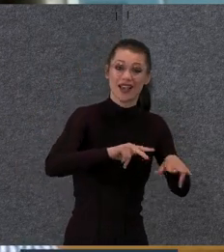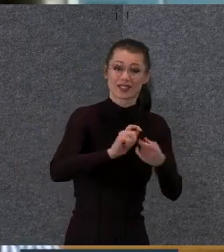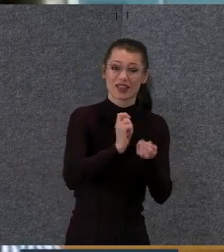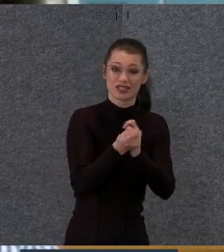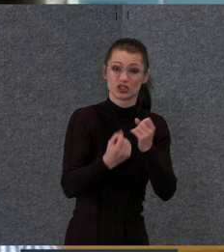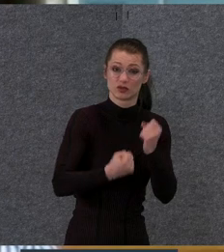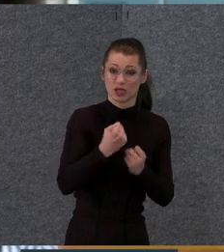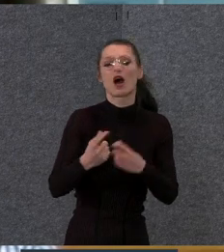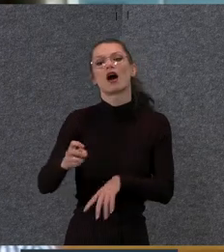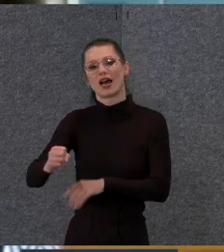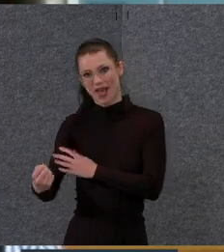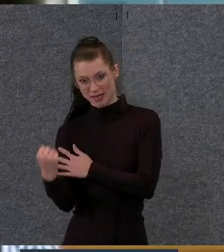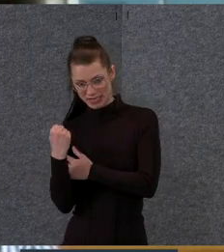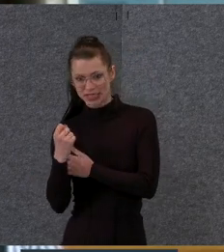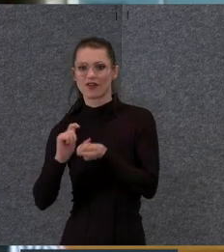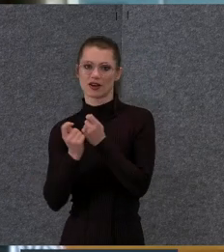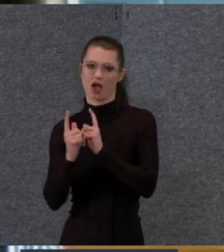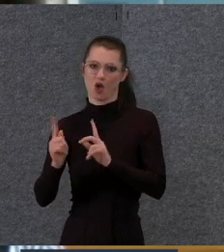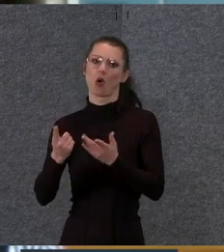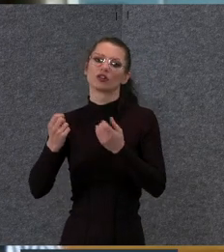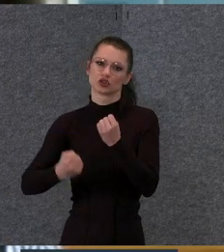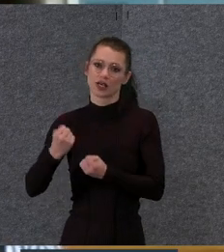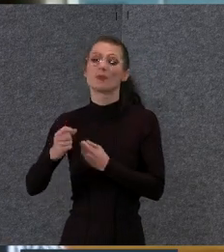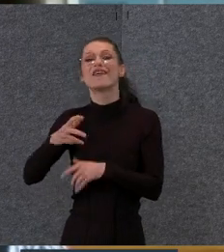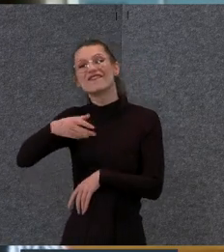auch schwieriger, auch wenn sehr nötig, ne? Aber die Wärmewende ist